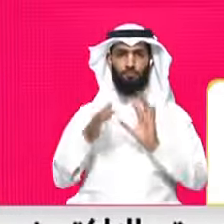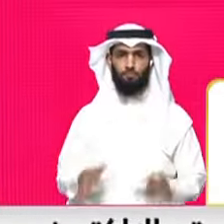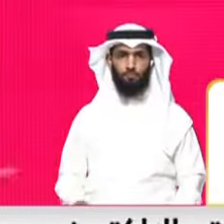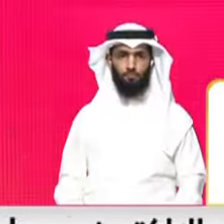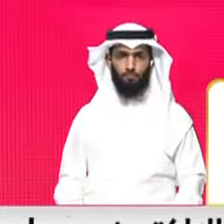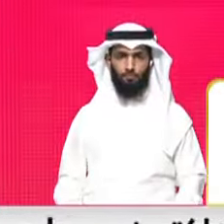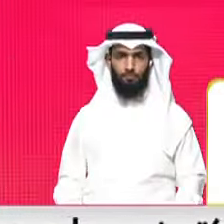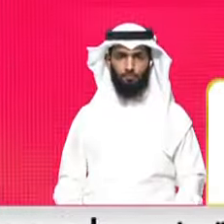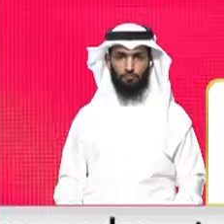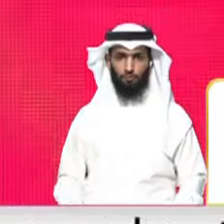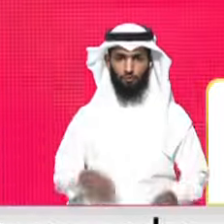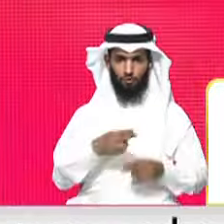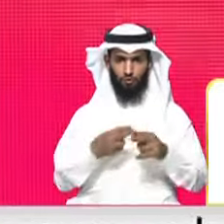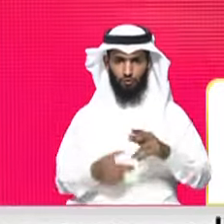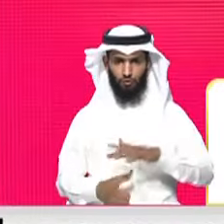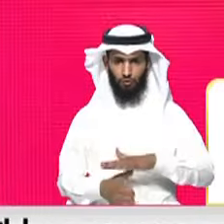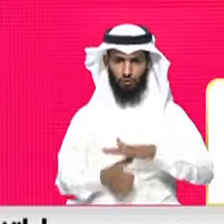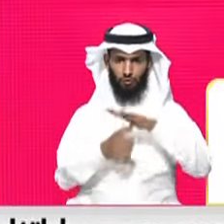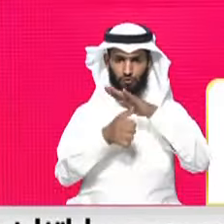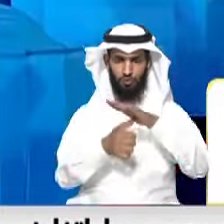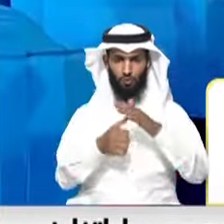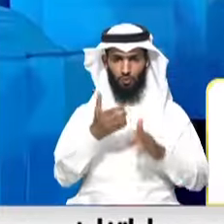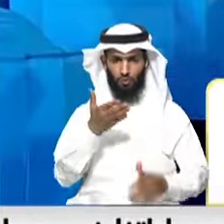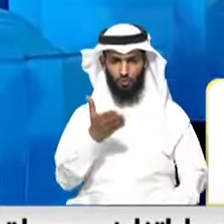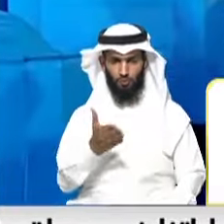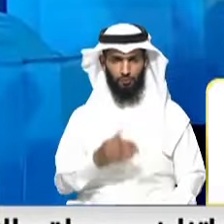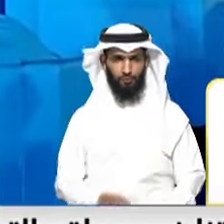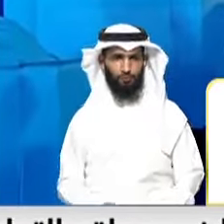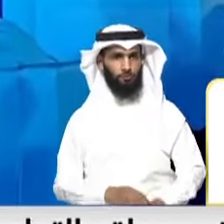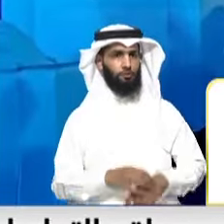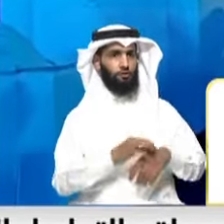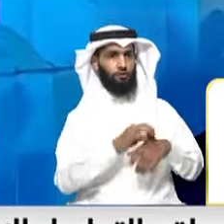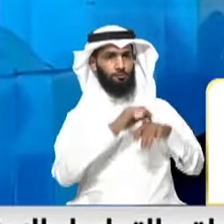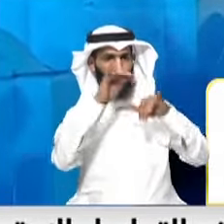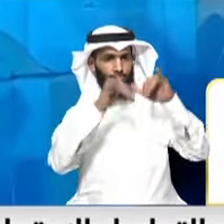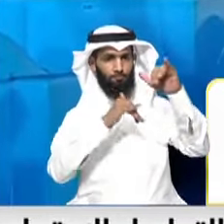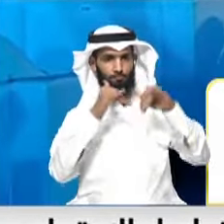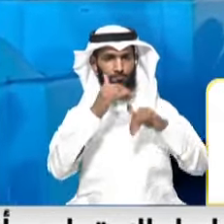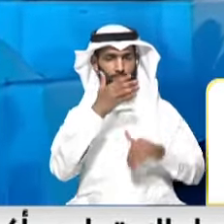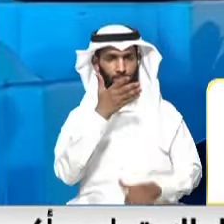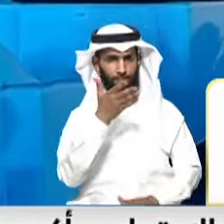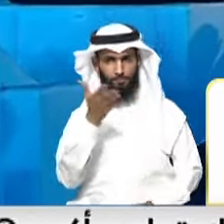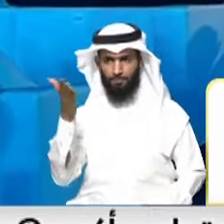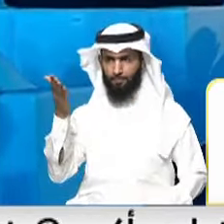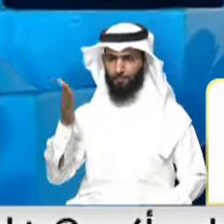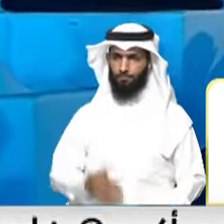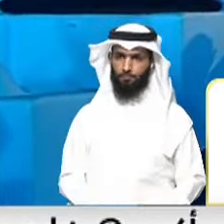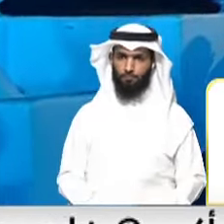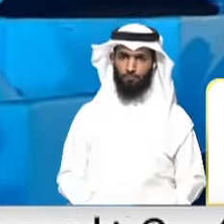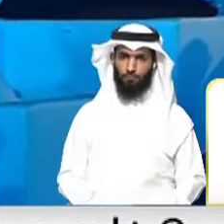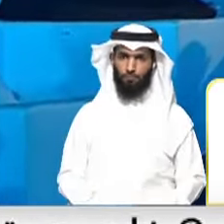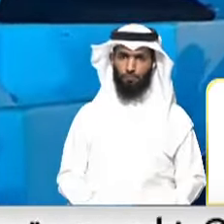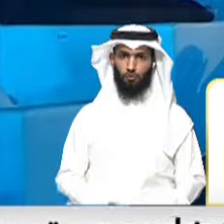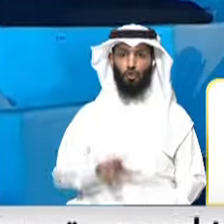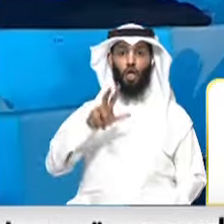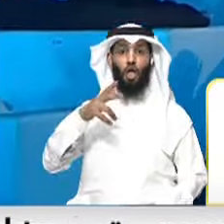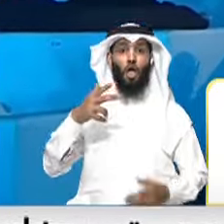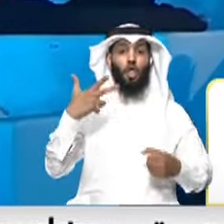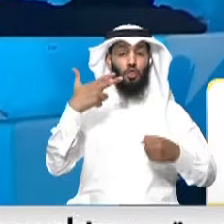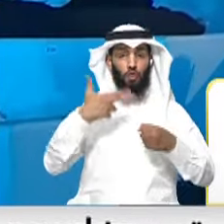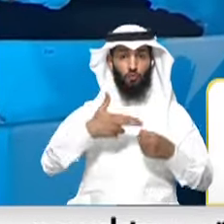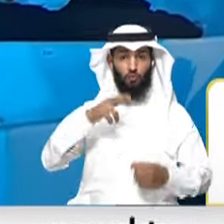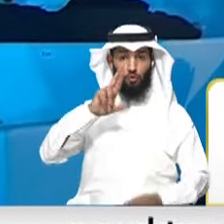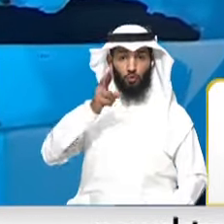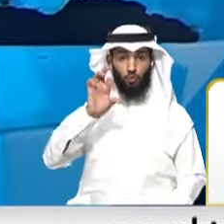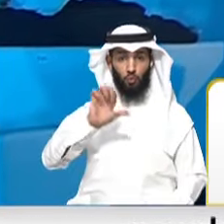حضرة صاحب السمو أمير البلاد، الحضور الكريم، تتميز مصفاة الزور بمرونة عالية في